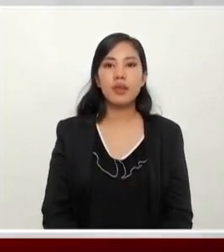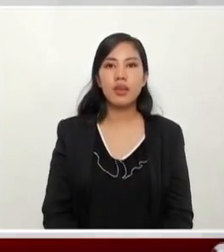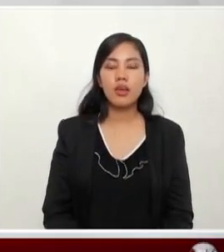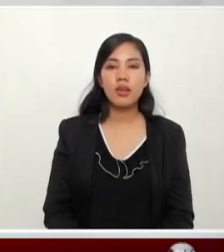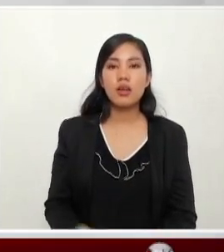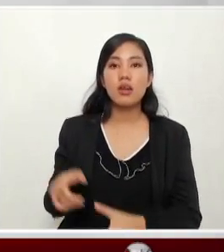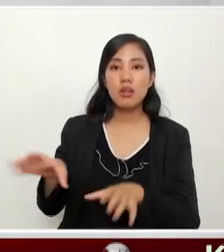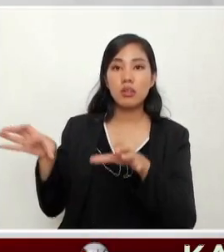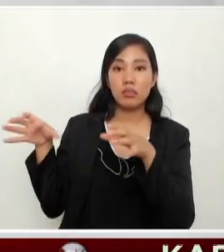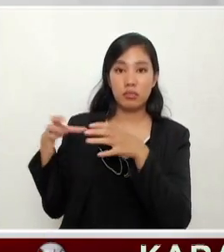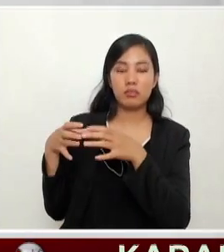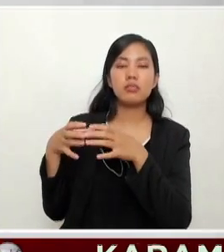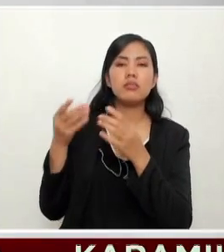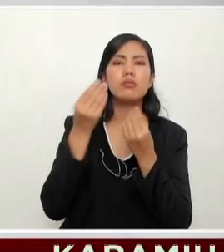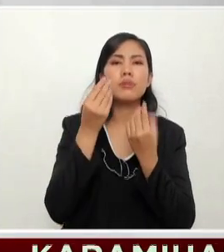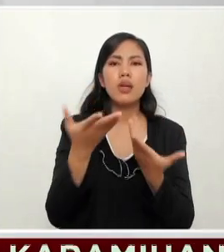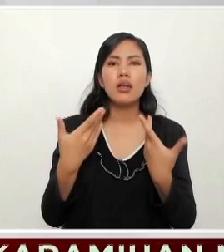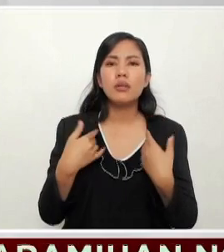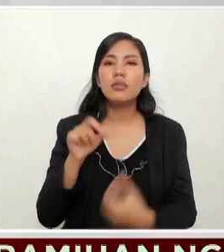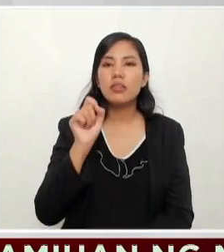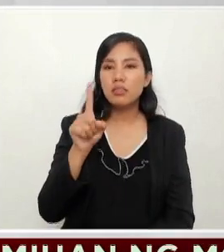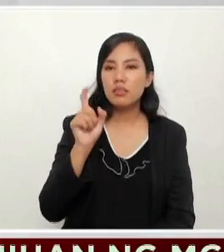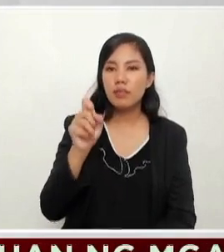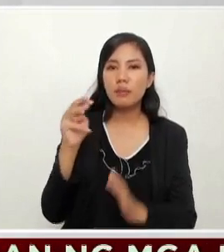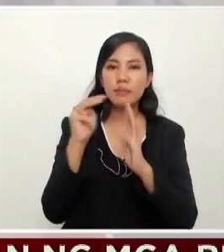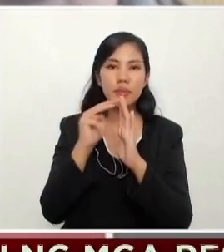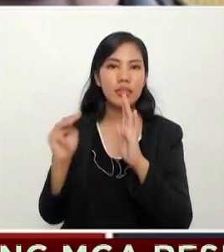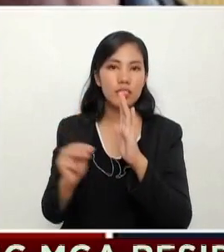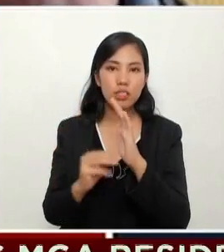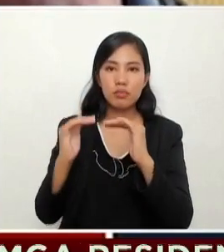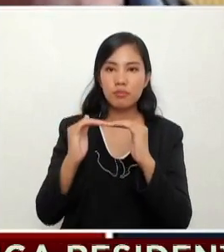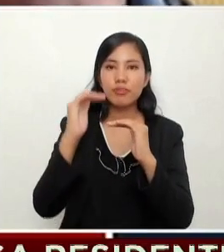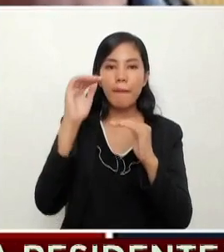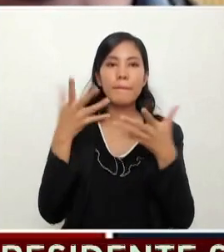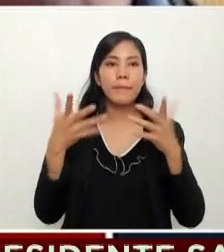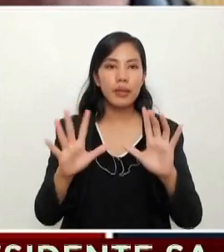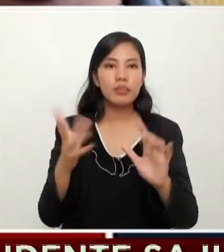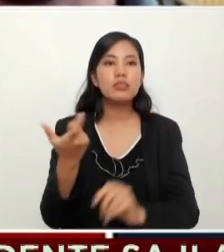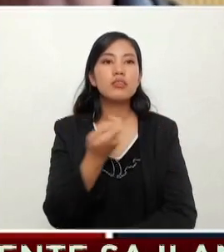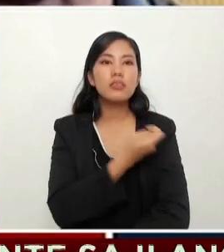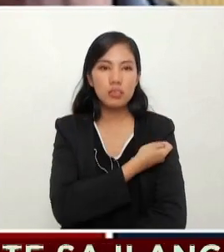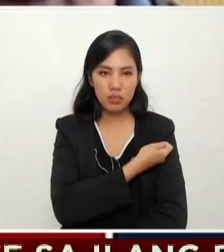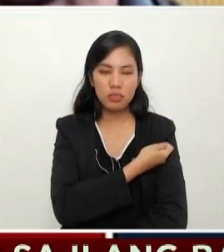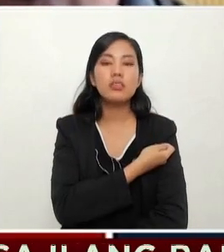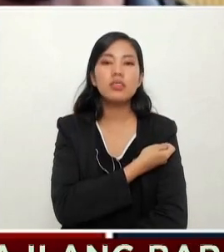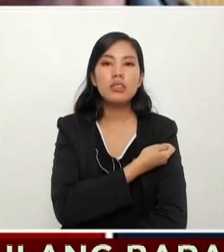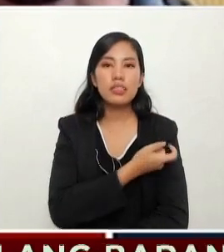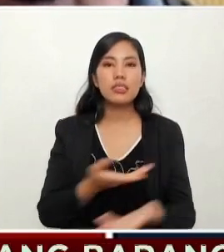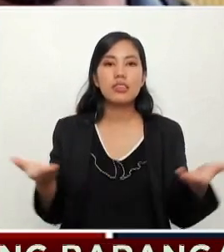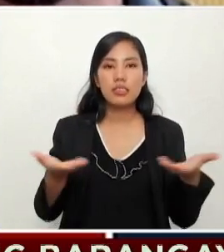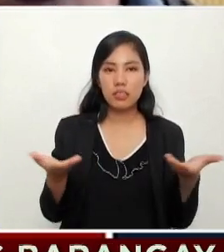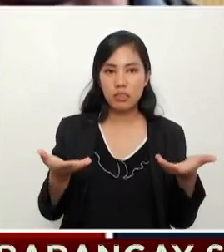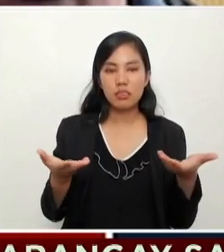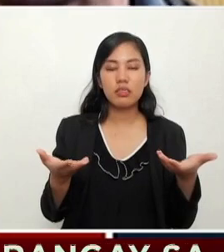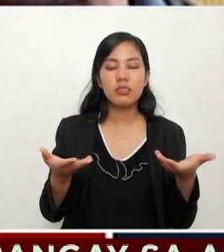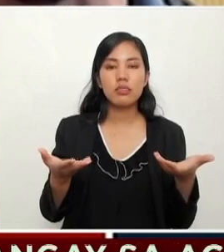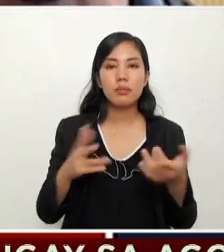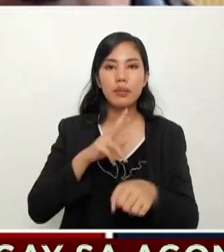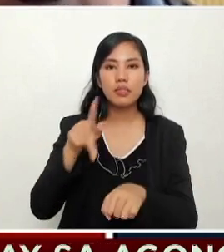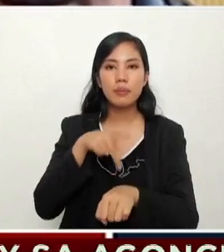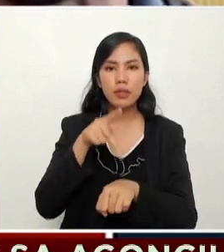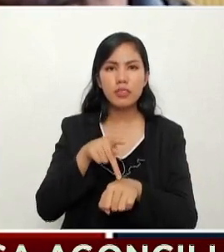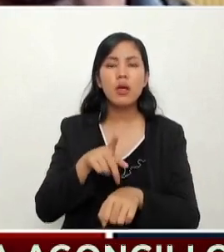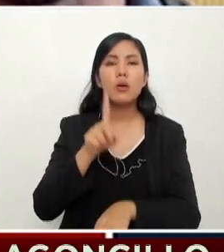nasa 11 milyong COVID vaccine doses na ang naiturok sa bansa. 1 milyong doses ang na-jab natin from